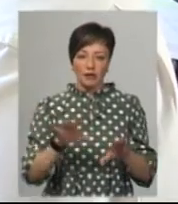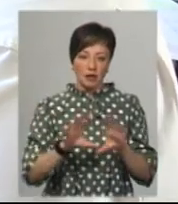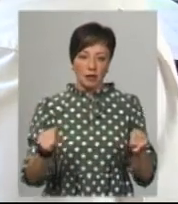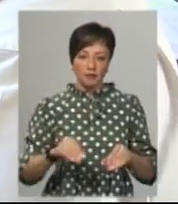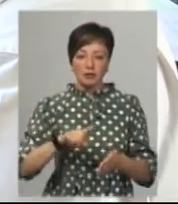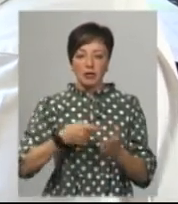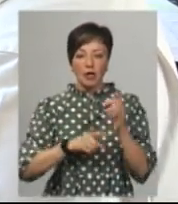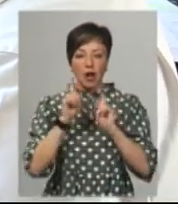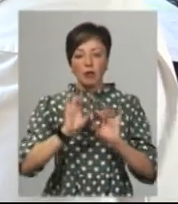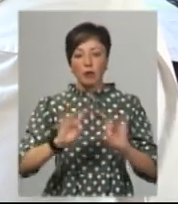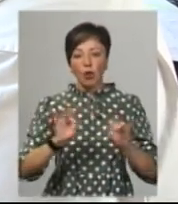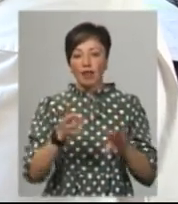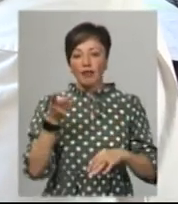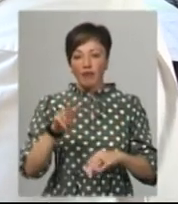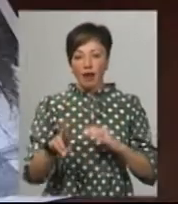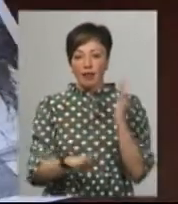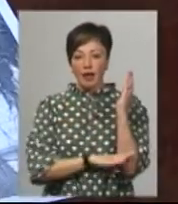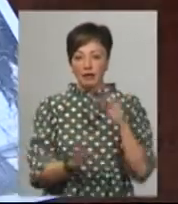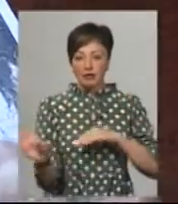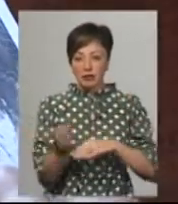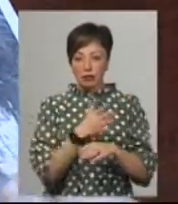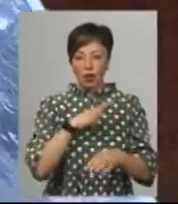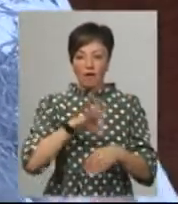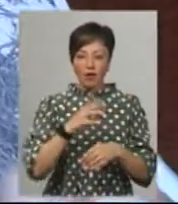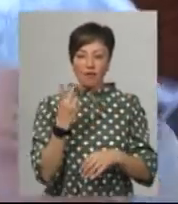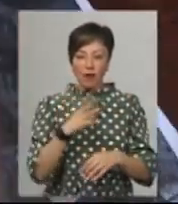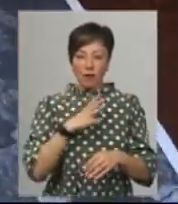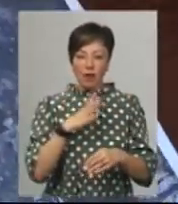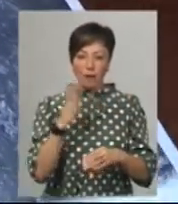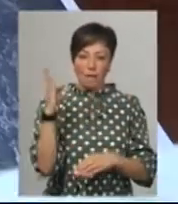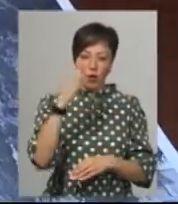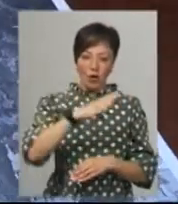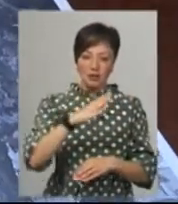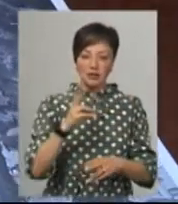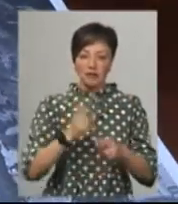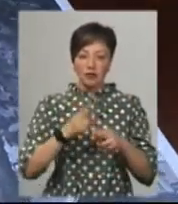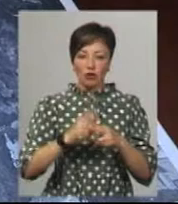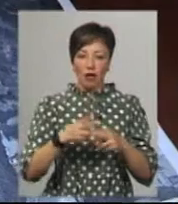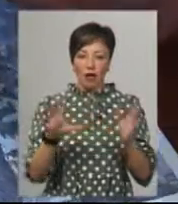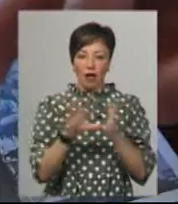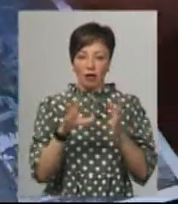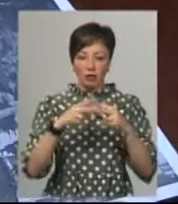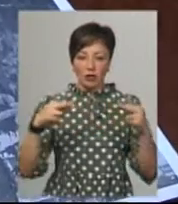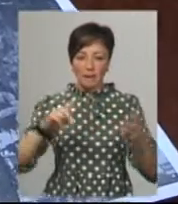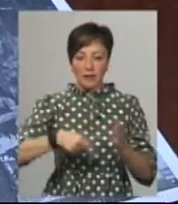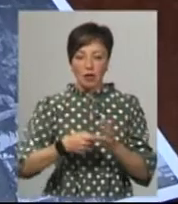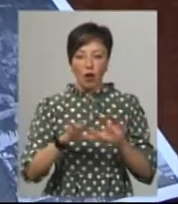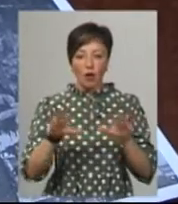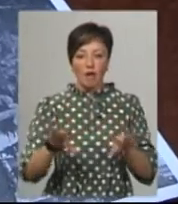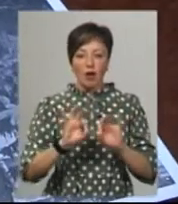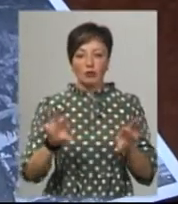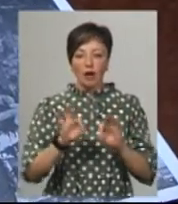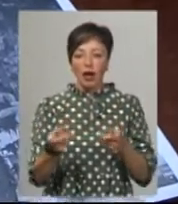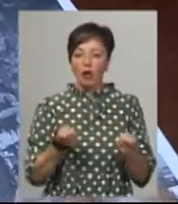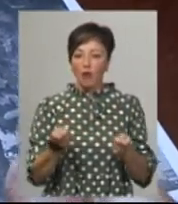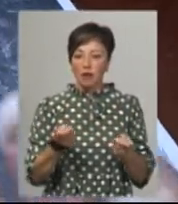У міській раді пояснюють, 2 дерева зрізали, бо вони були хворі, 2, бо були похилені та заважали лінії електромереж. Міський голова Василь Підлісний розповів,